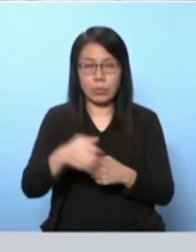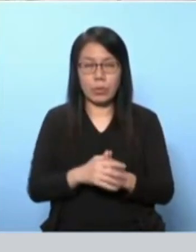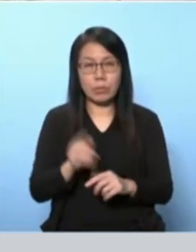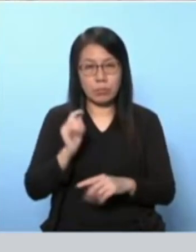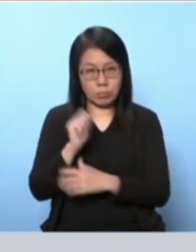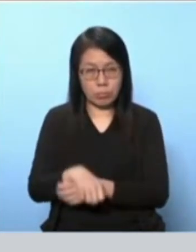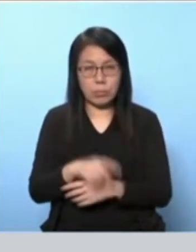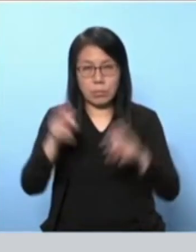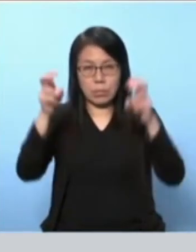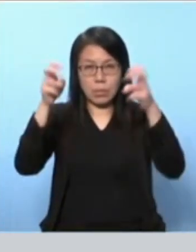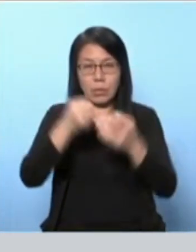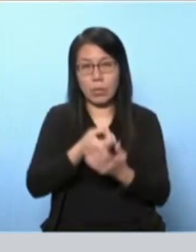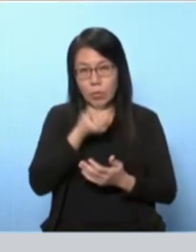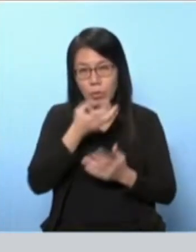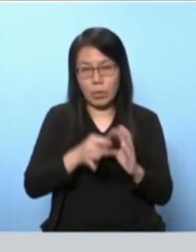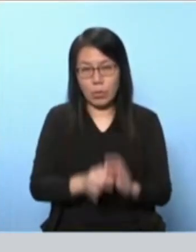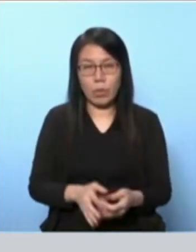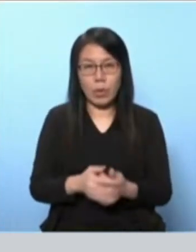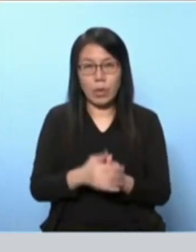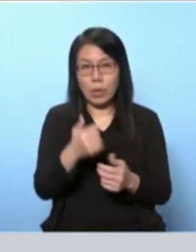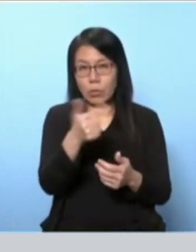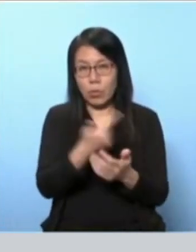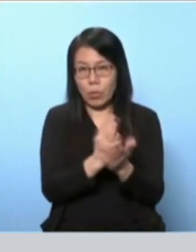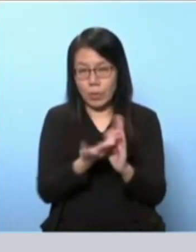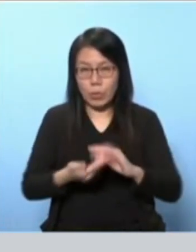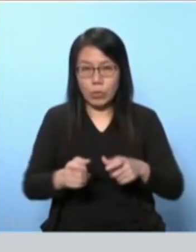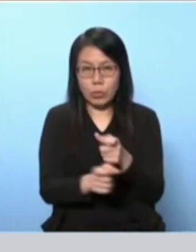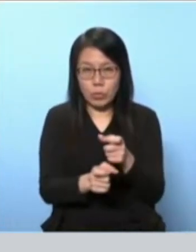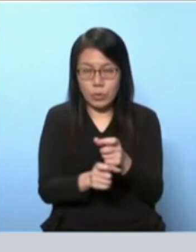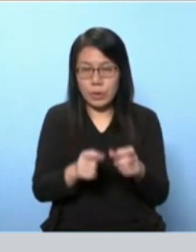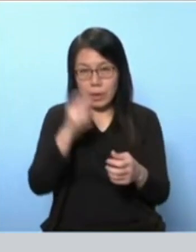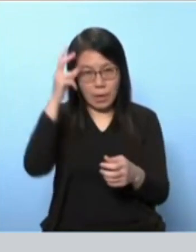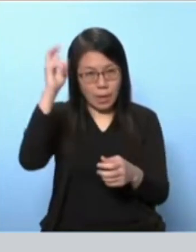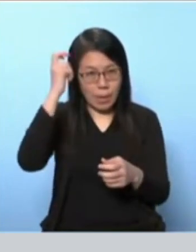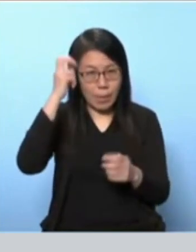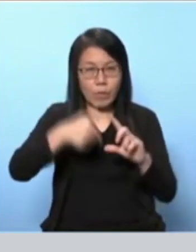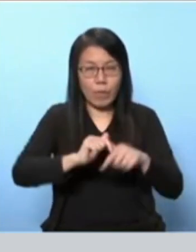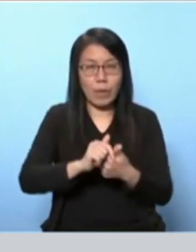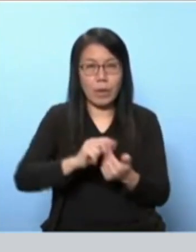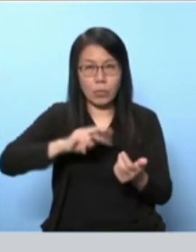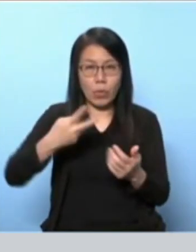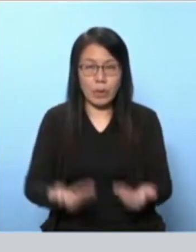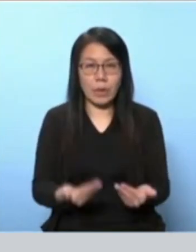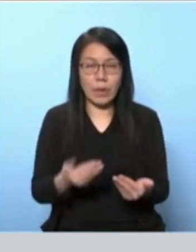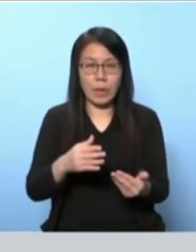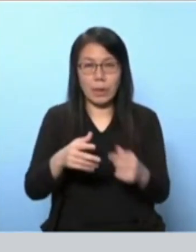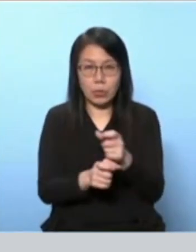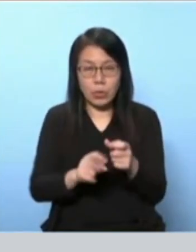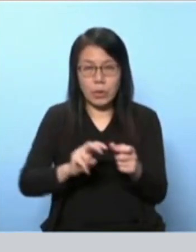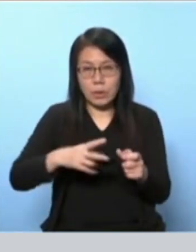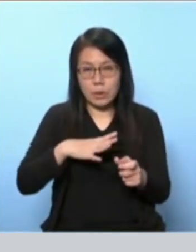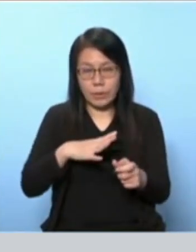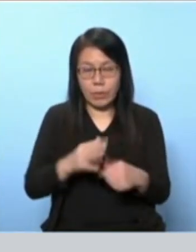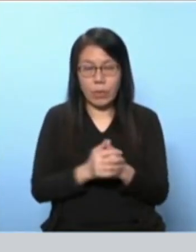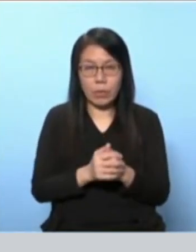我非常同意咧原議案中提出嘅採取多元化嘅財政策略，去改善我哋而家嘅財政狀況。尤